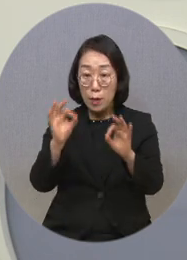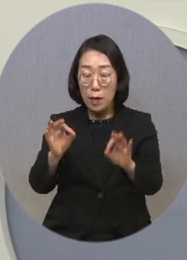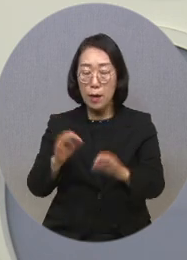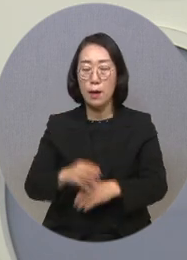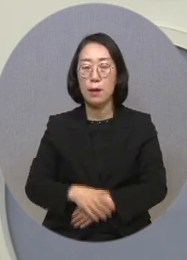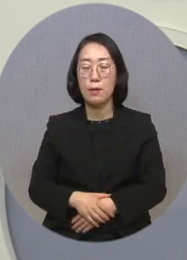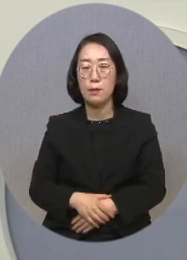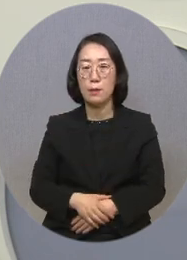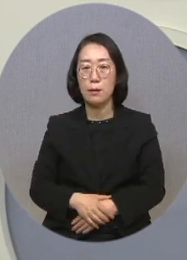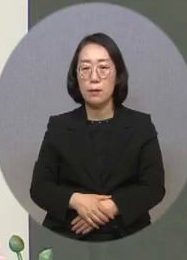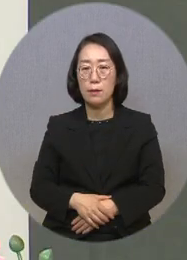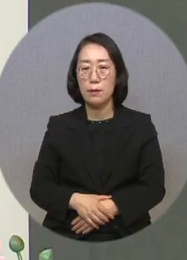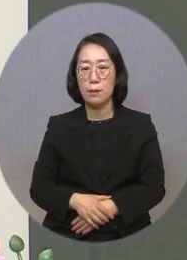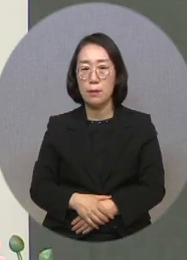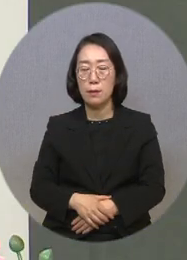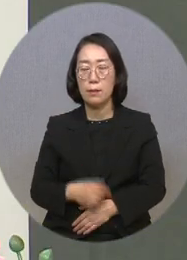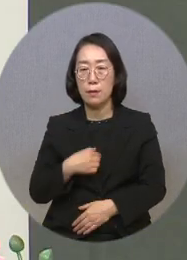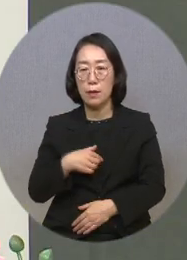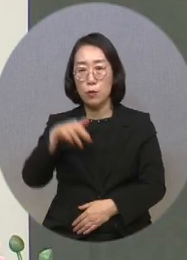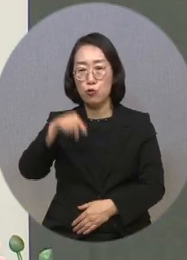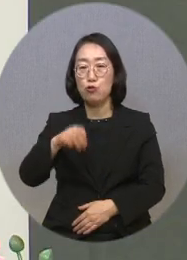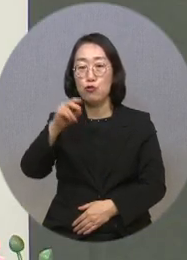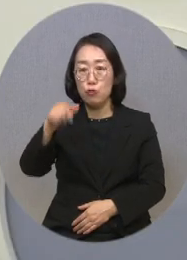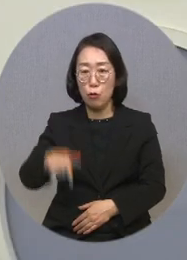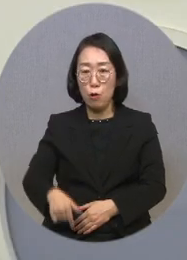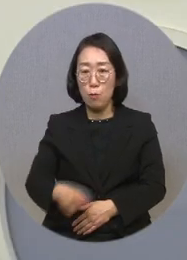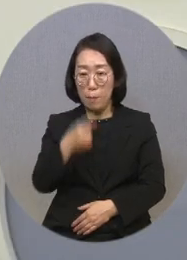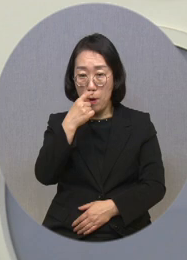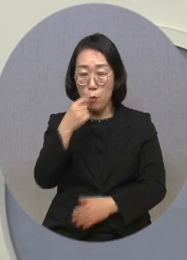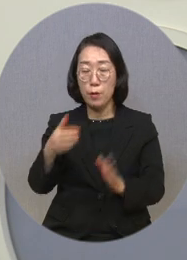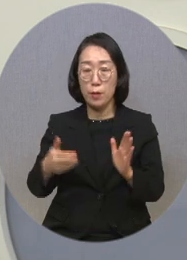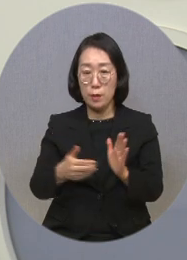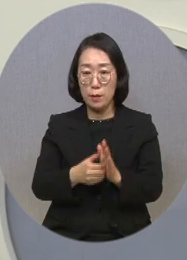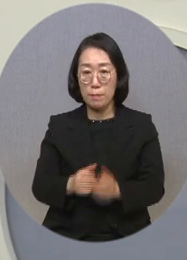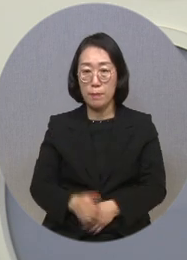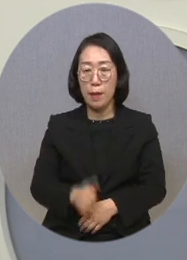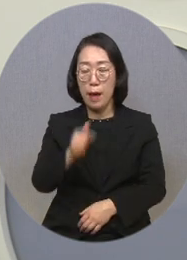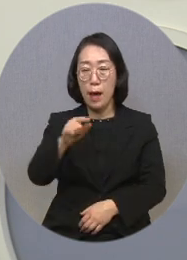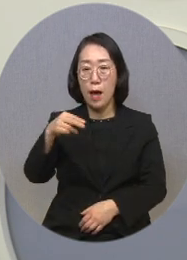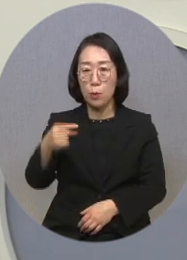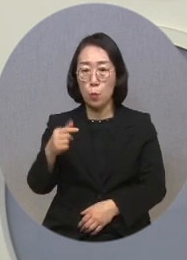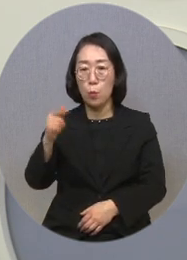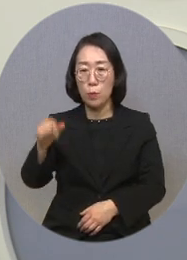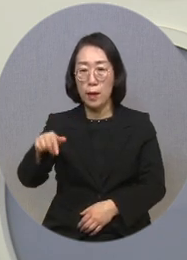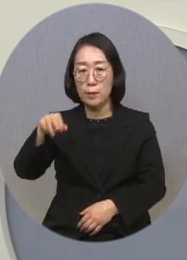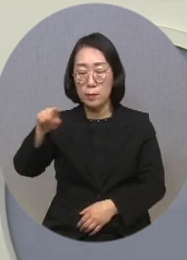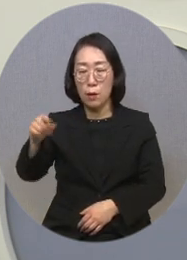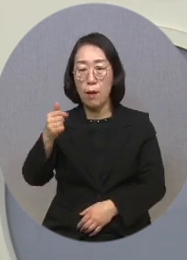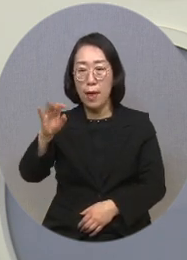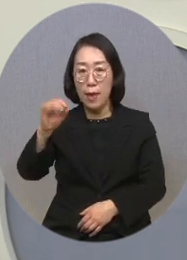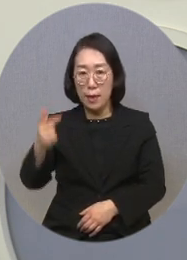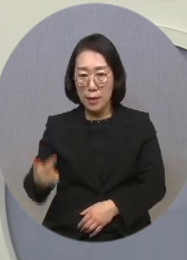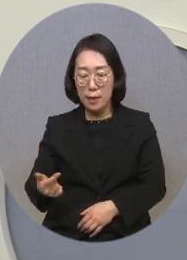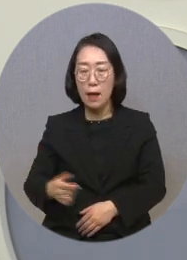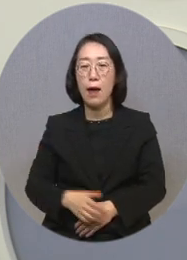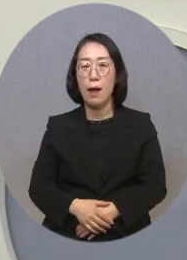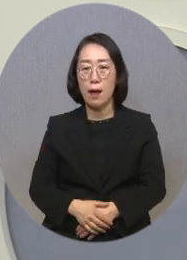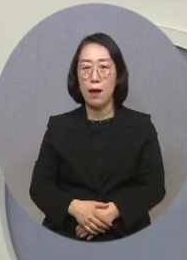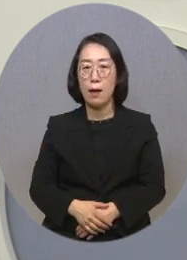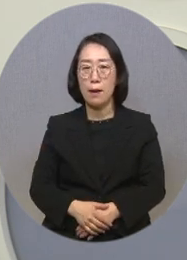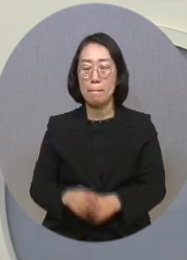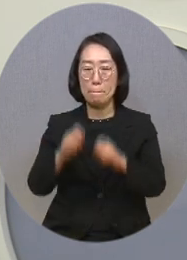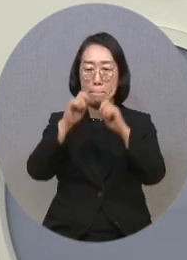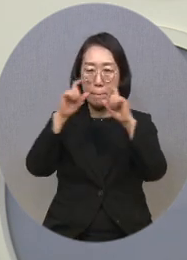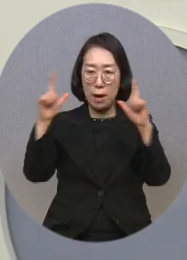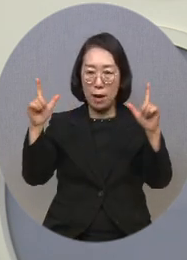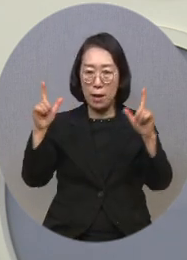아 주역을 제가 공부를 했으니까 그래서 하도 낙서 해인 저기가 거기서 저도 그런